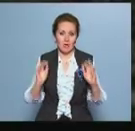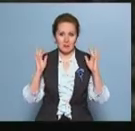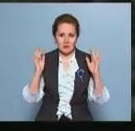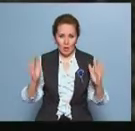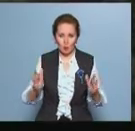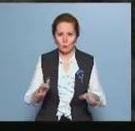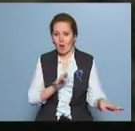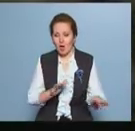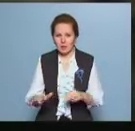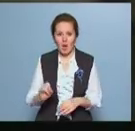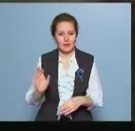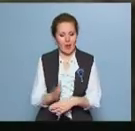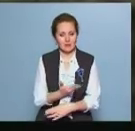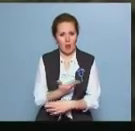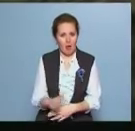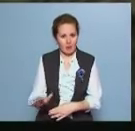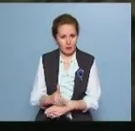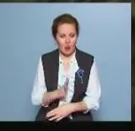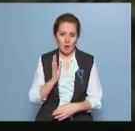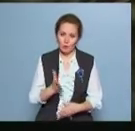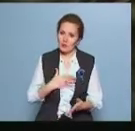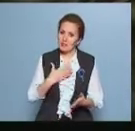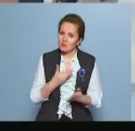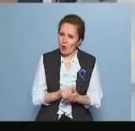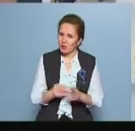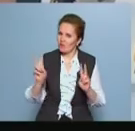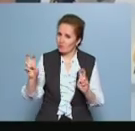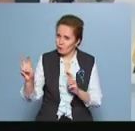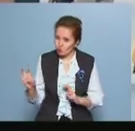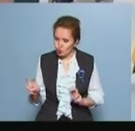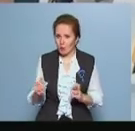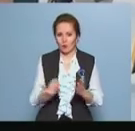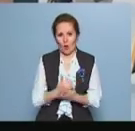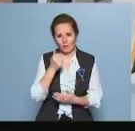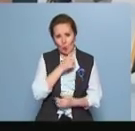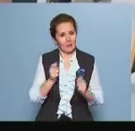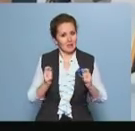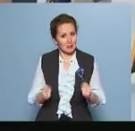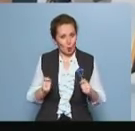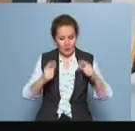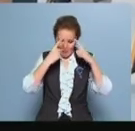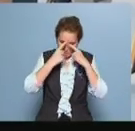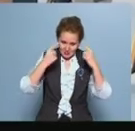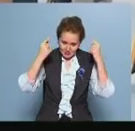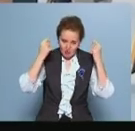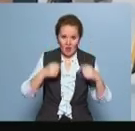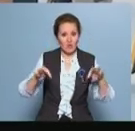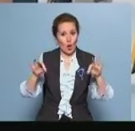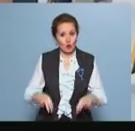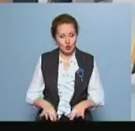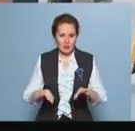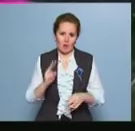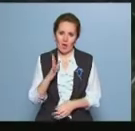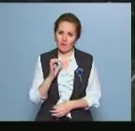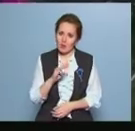«Разделяйка». Каждому празднику здесь будут сопутствовать свои фишки. Новому году – дискотека «Маскарад», Рождеству – квесты, Старому Новому году